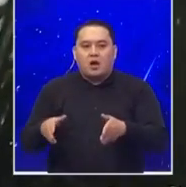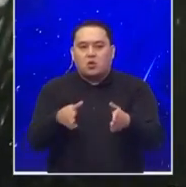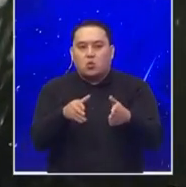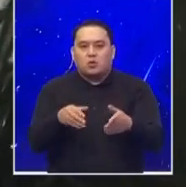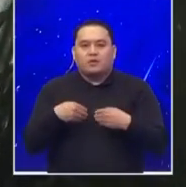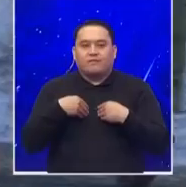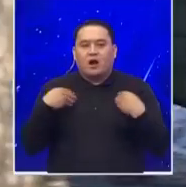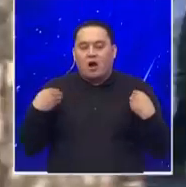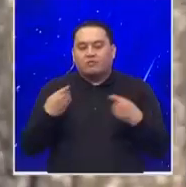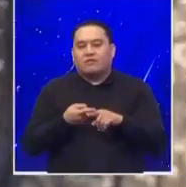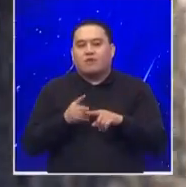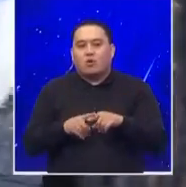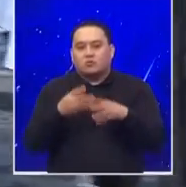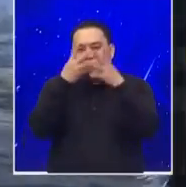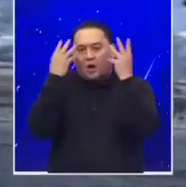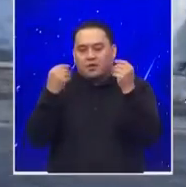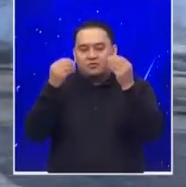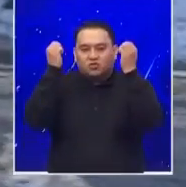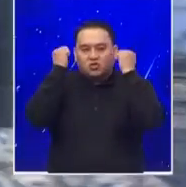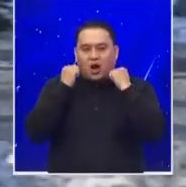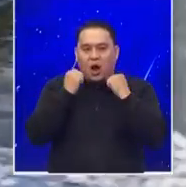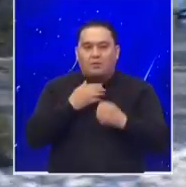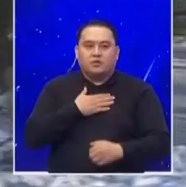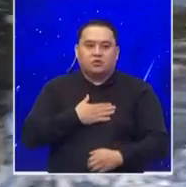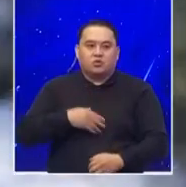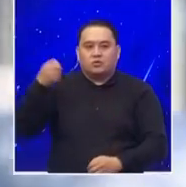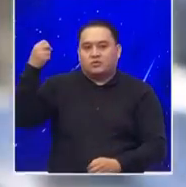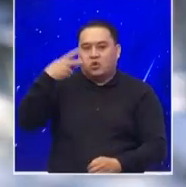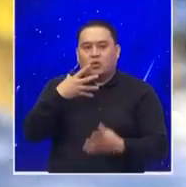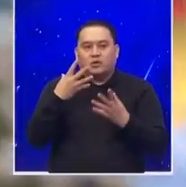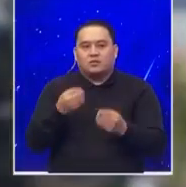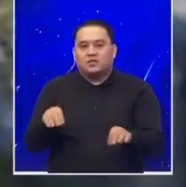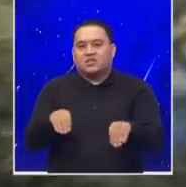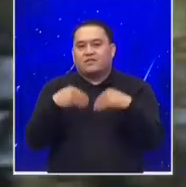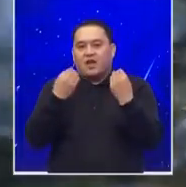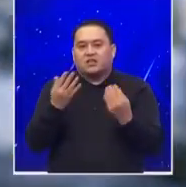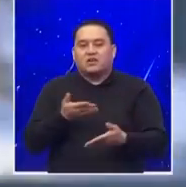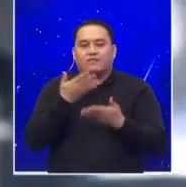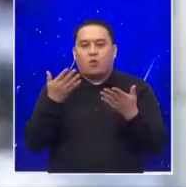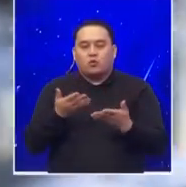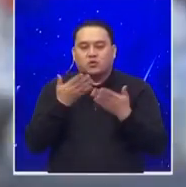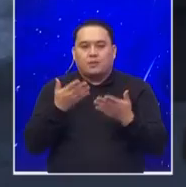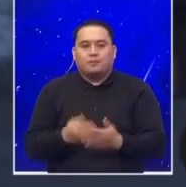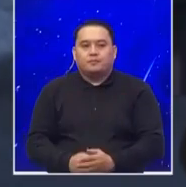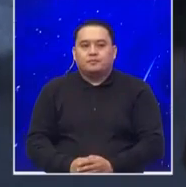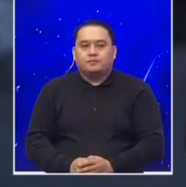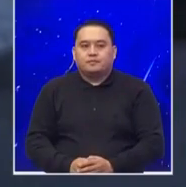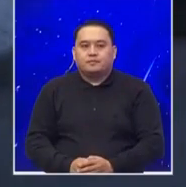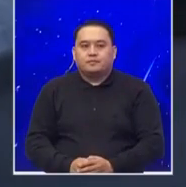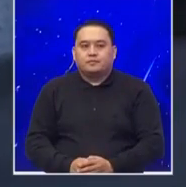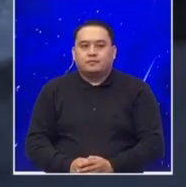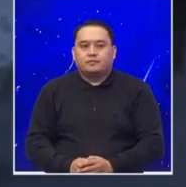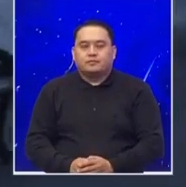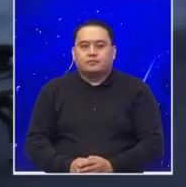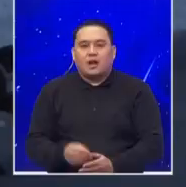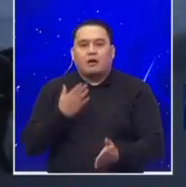курткам. Жители города, забыв про шапки, наслаждаются солнечными днями и свежим воздухом, прогуливаясь по улицам. Долгожданная